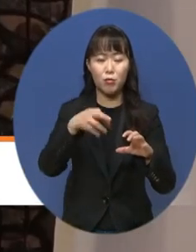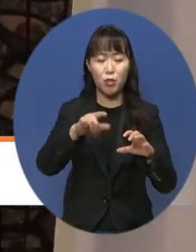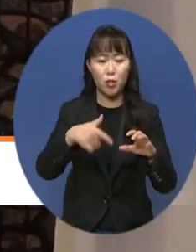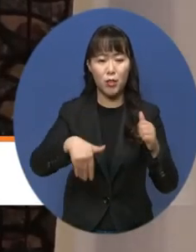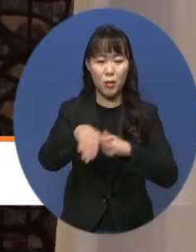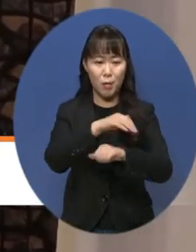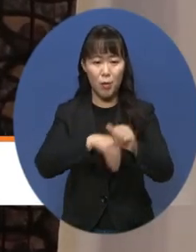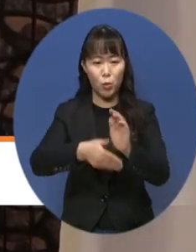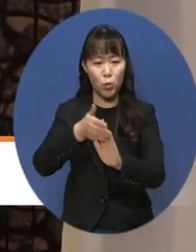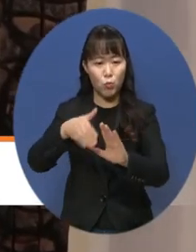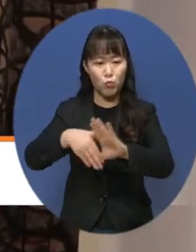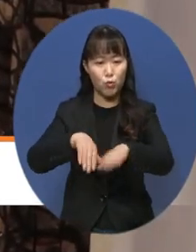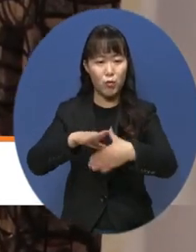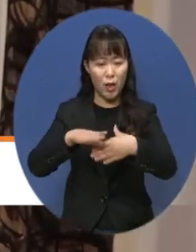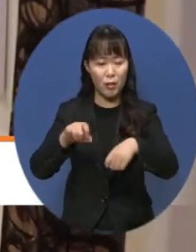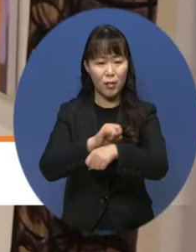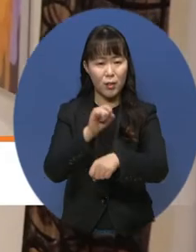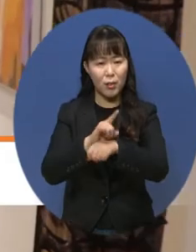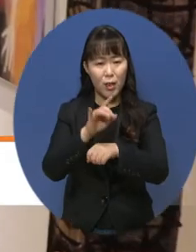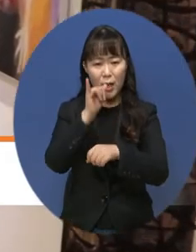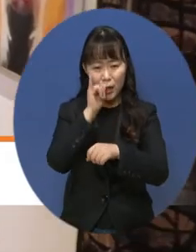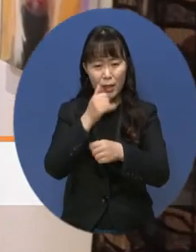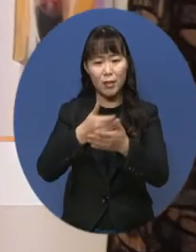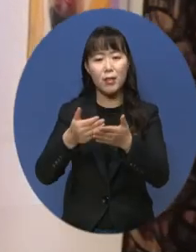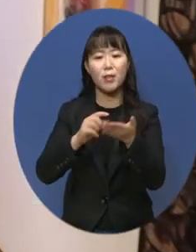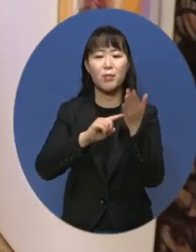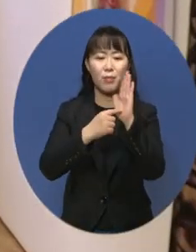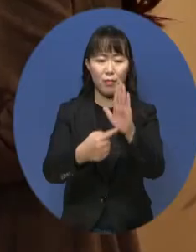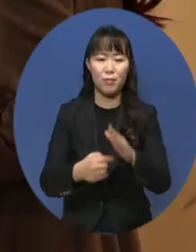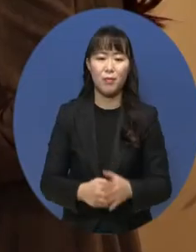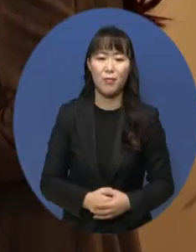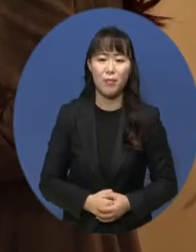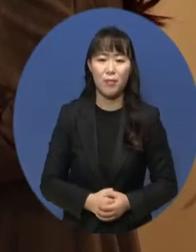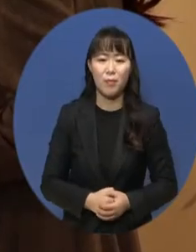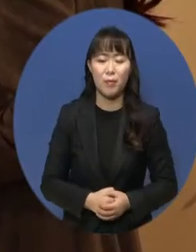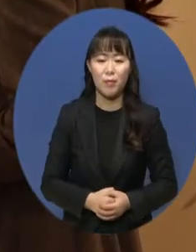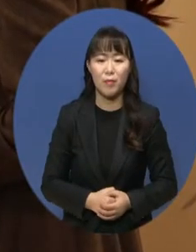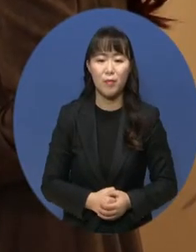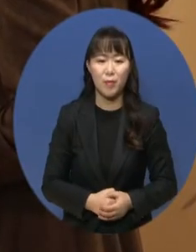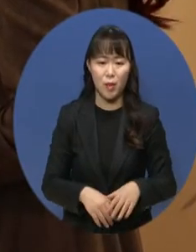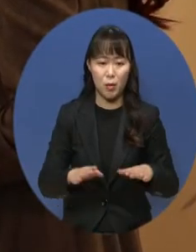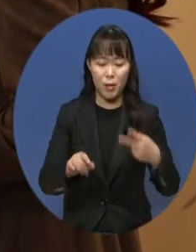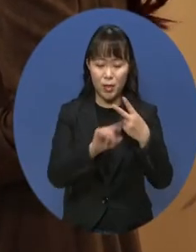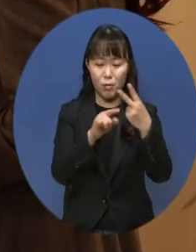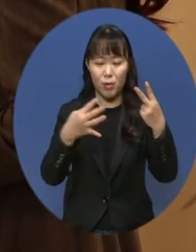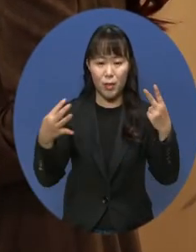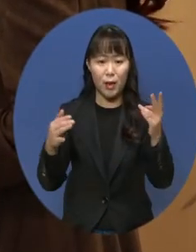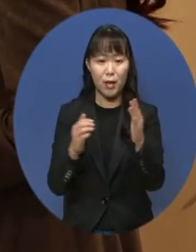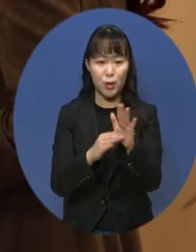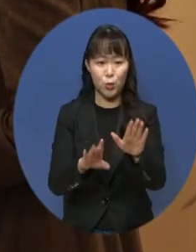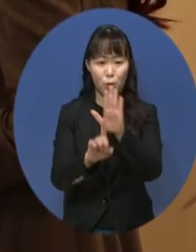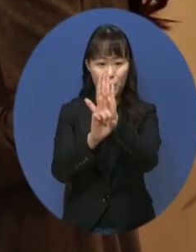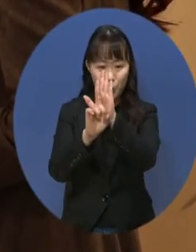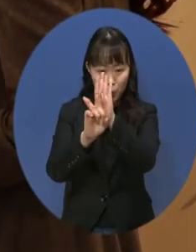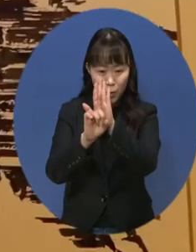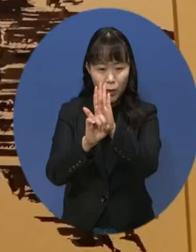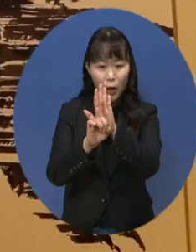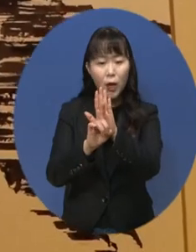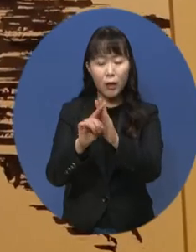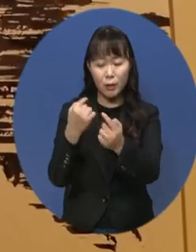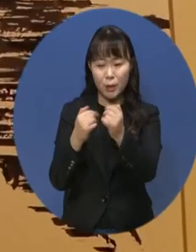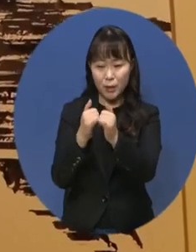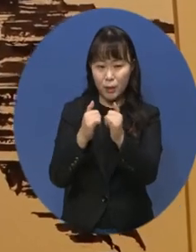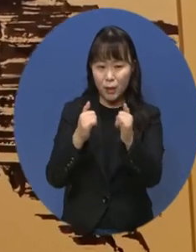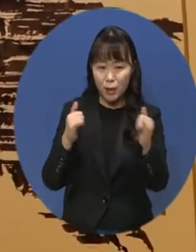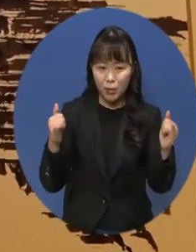문화의 특색을 살린 작품들이 선을 보이고 있습니다. 오는 2월 4일까지 열리는 이번 전시회는 입주